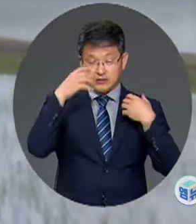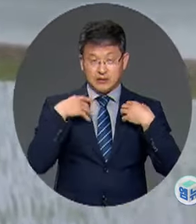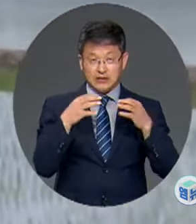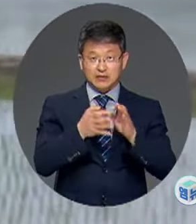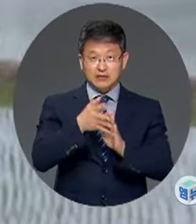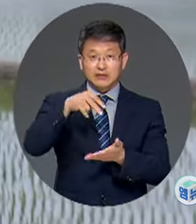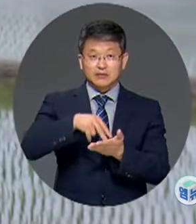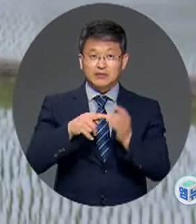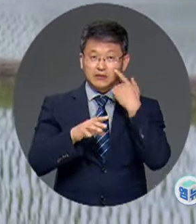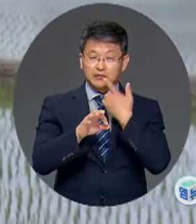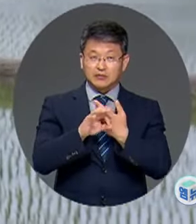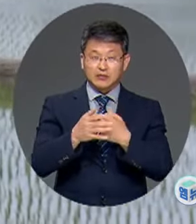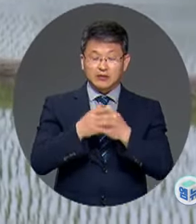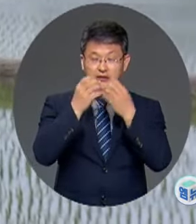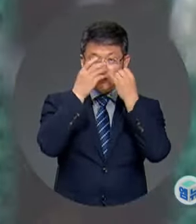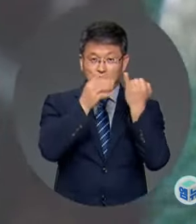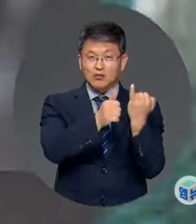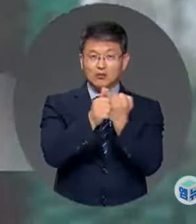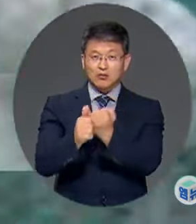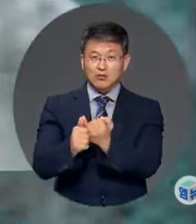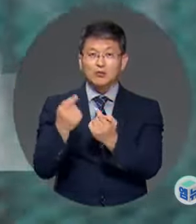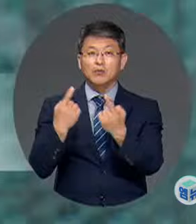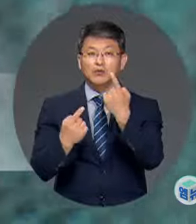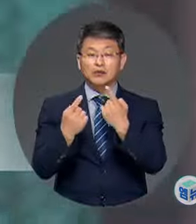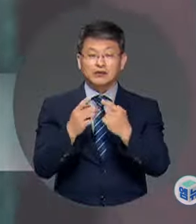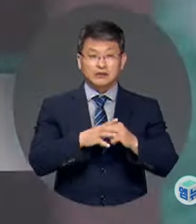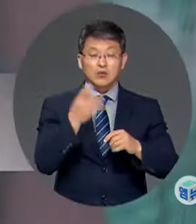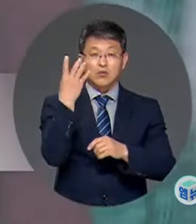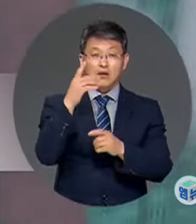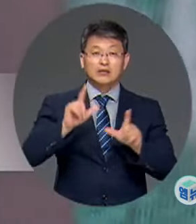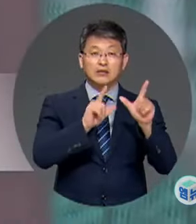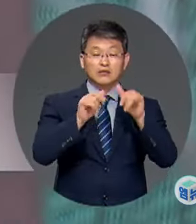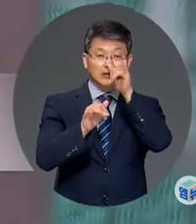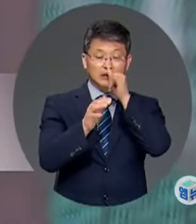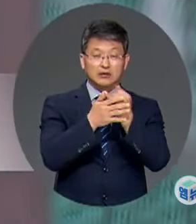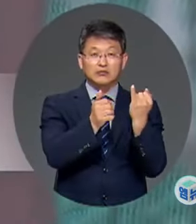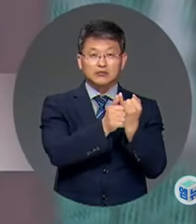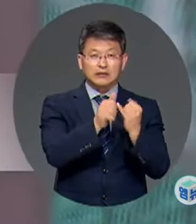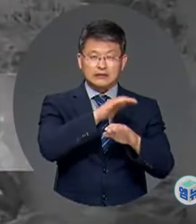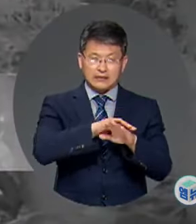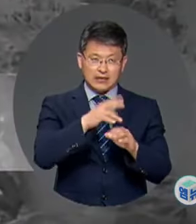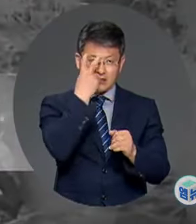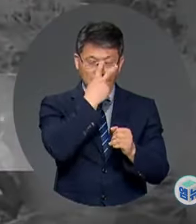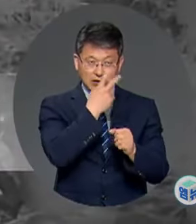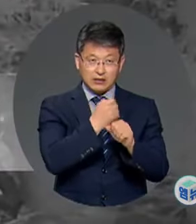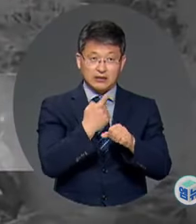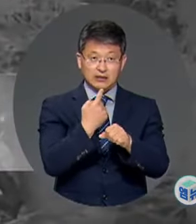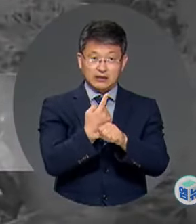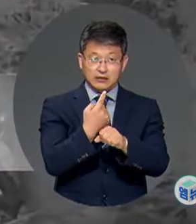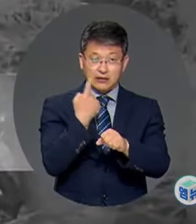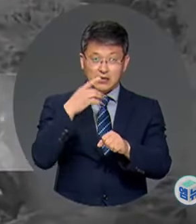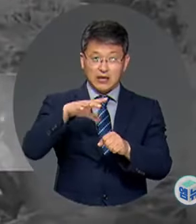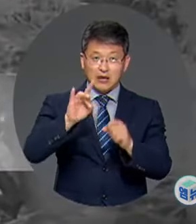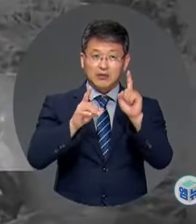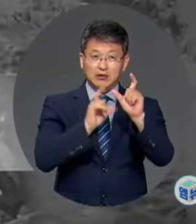김해시는 새로운 황세 부부를 다시 드리기보다 봉화에 살고 있는 황세 부부를 잘 관리해 내년 초에